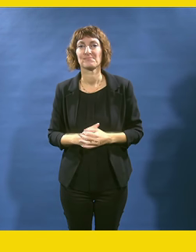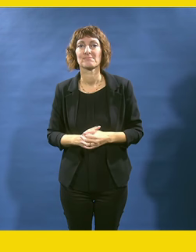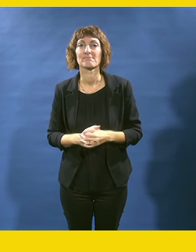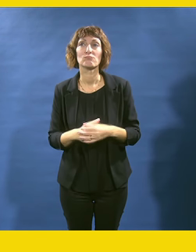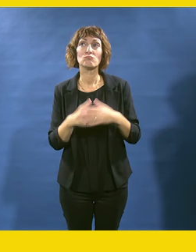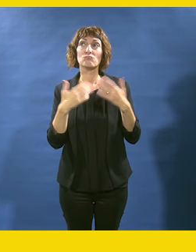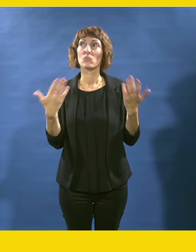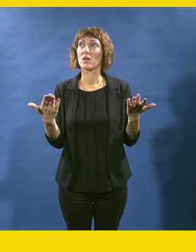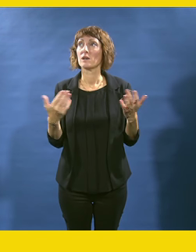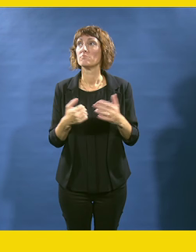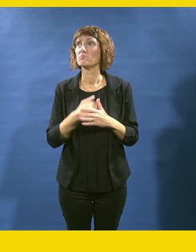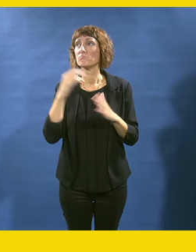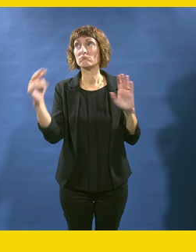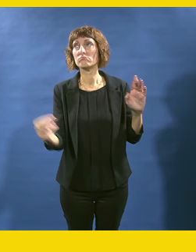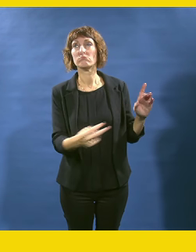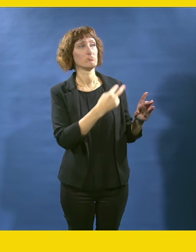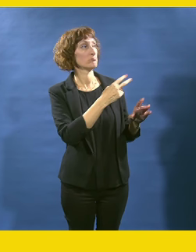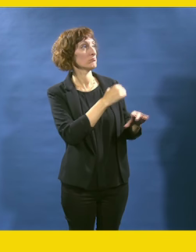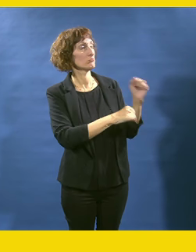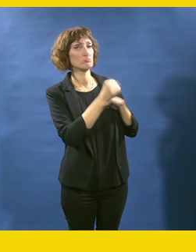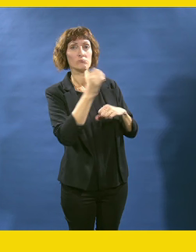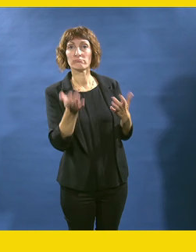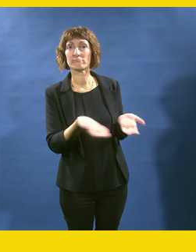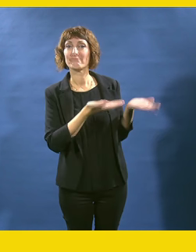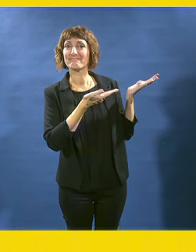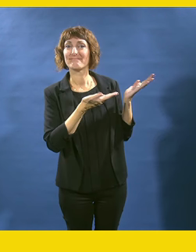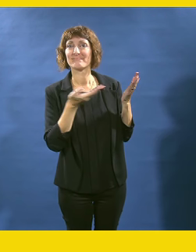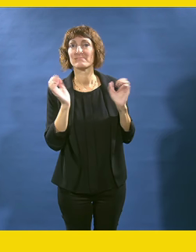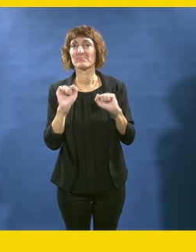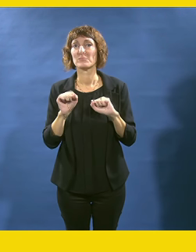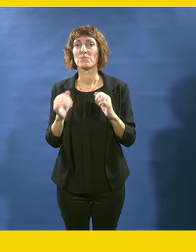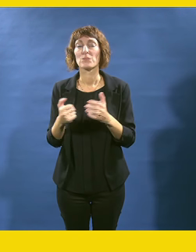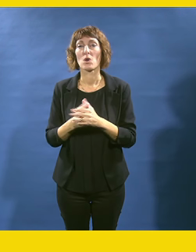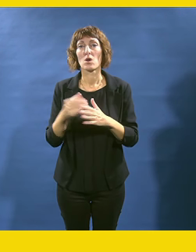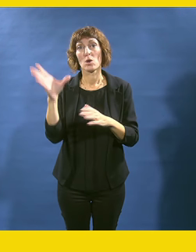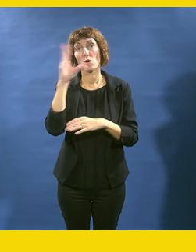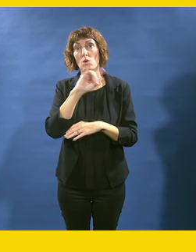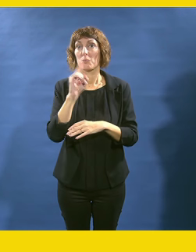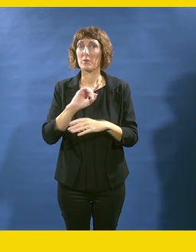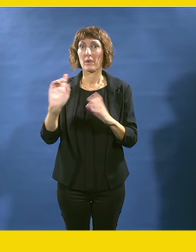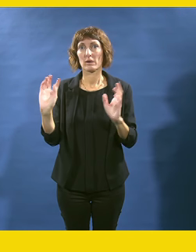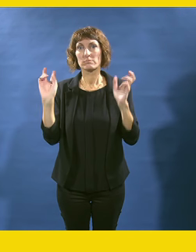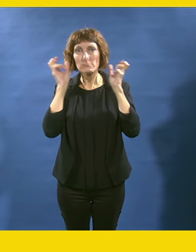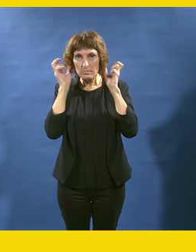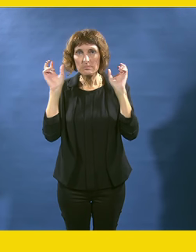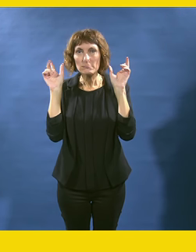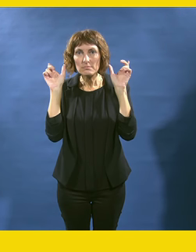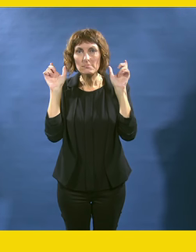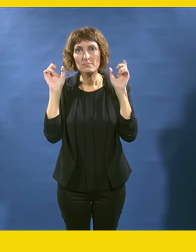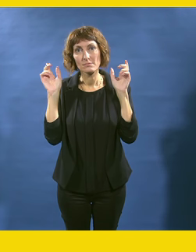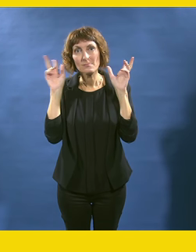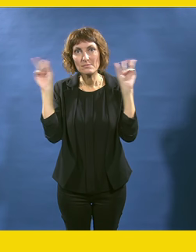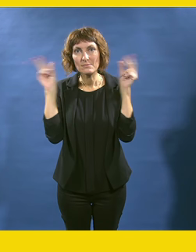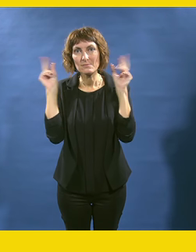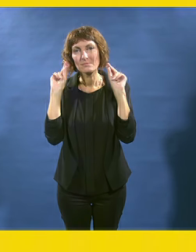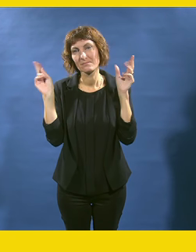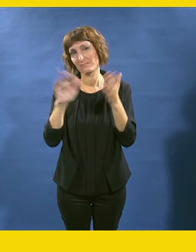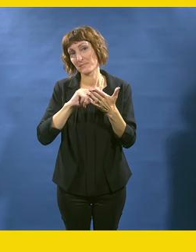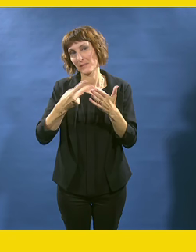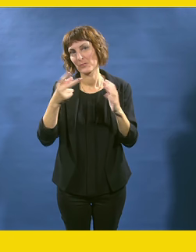Vous pouvez vous occuper de faire ça si vous voulez. Et n'oubliez pas de brancher vos écouteurs, surtout, pour entendre la traduction.